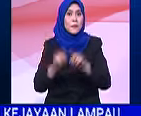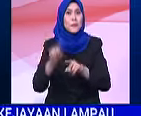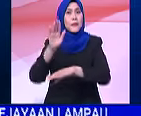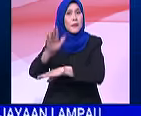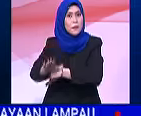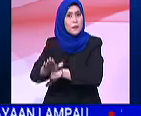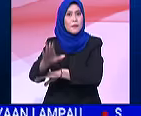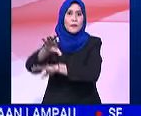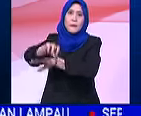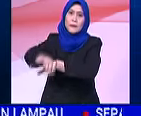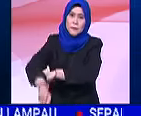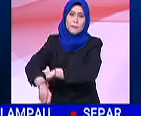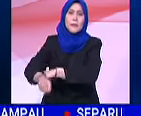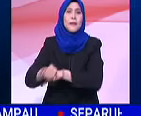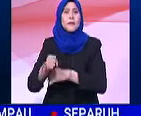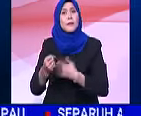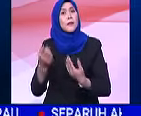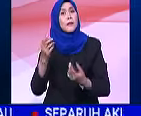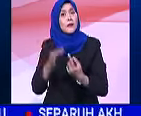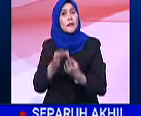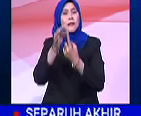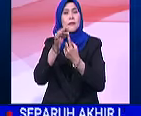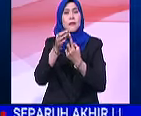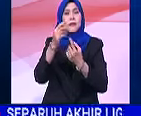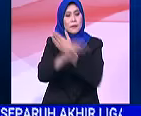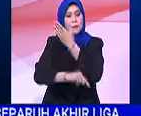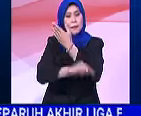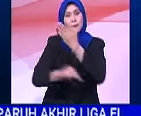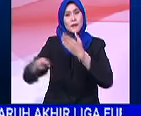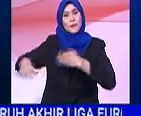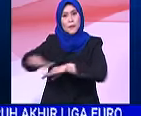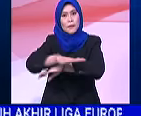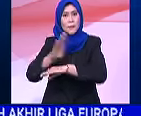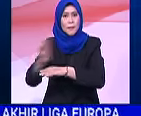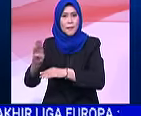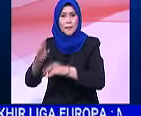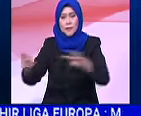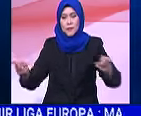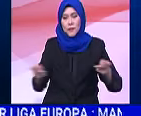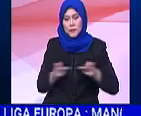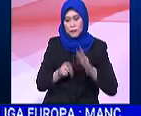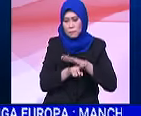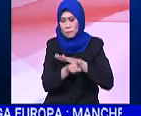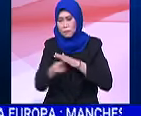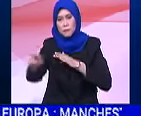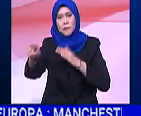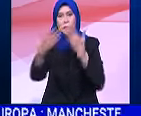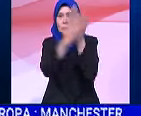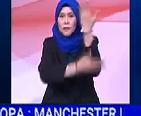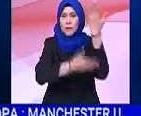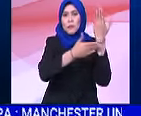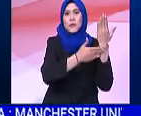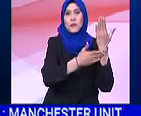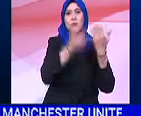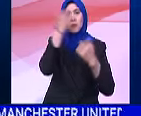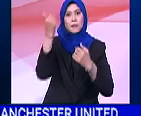waktu petang sehingga ke awal malam, terutamanya di negeri pantai barat dan di kawasan pedalaman Semenanjung,